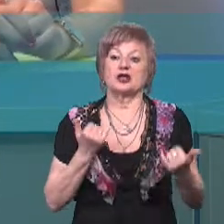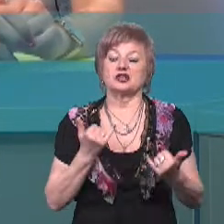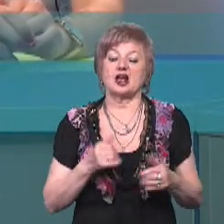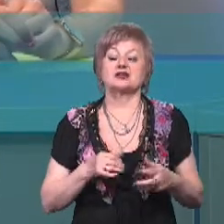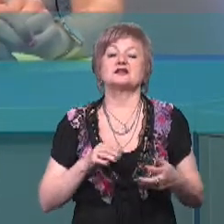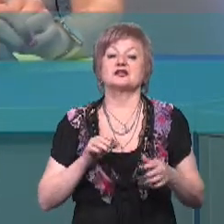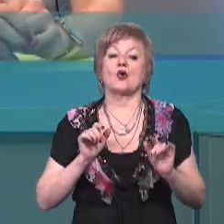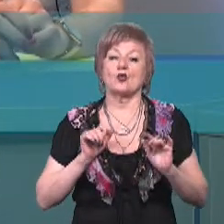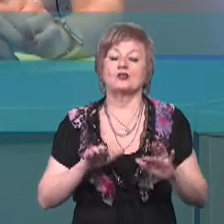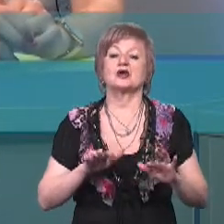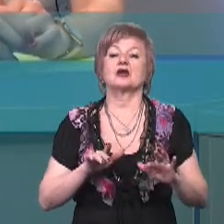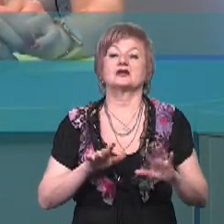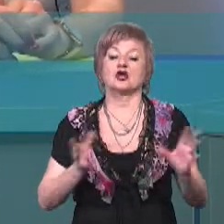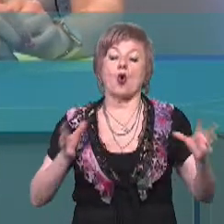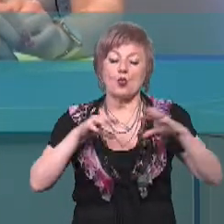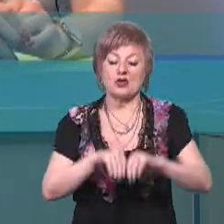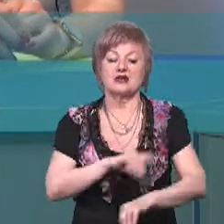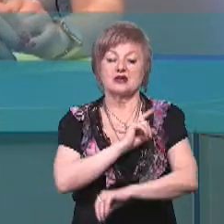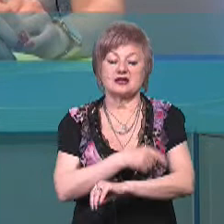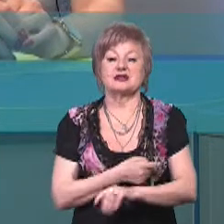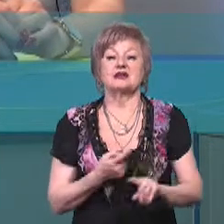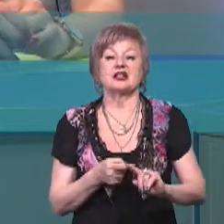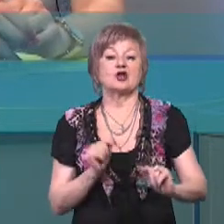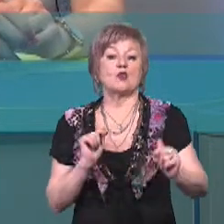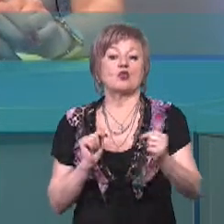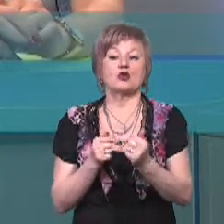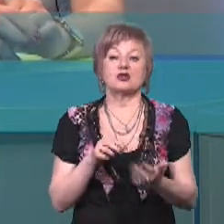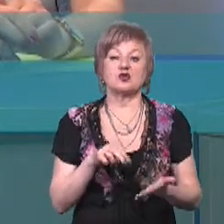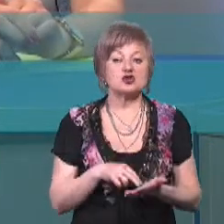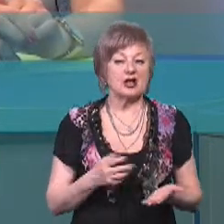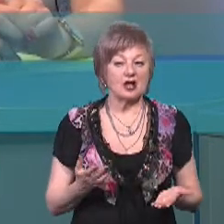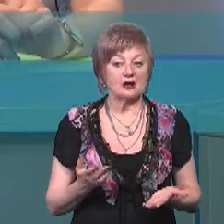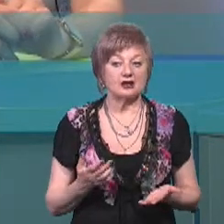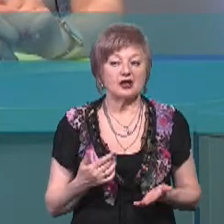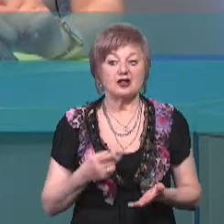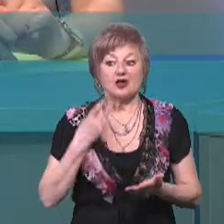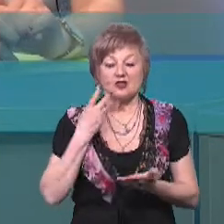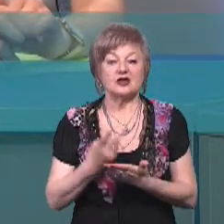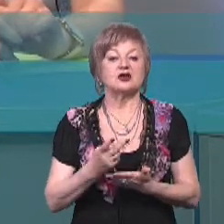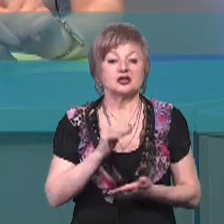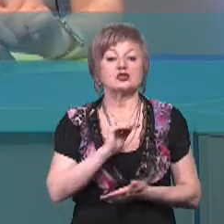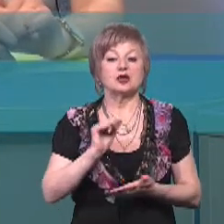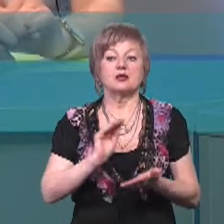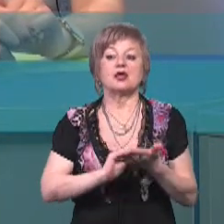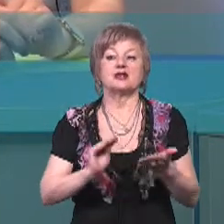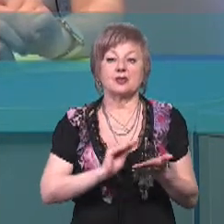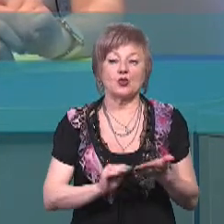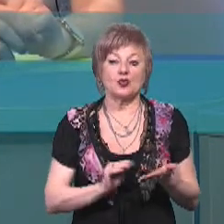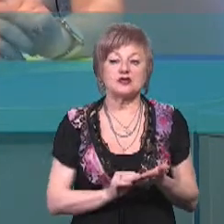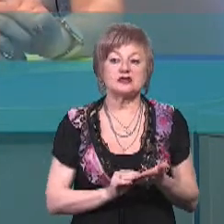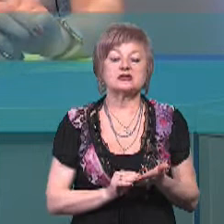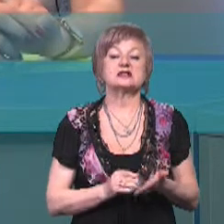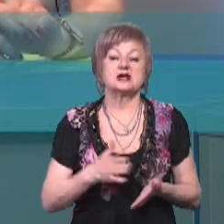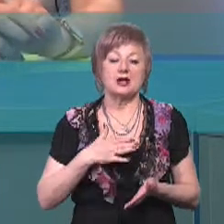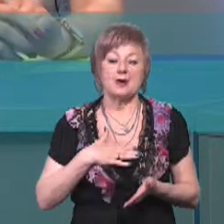сил. Але фактично це збройне протистояння. Але, як вірно написано у хлопців, в тому числі, і вони сповідують ці принципи,